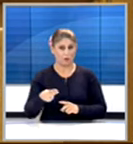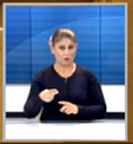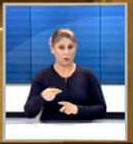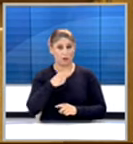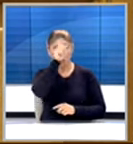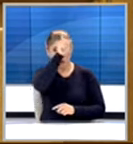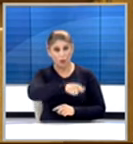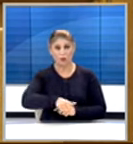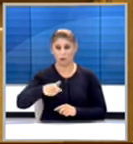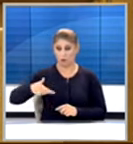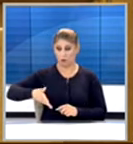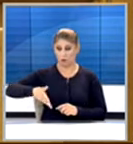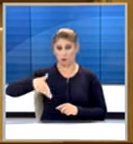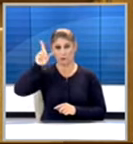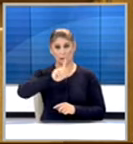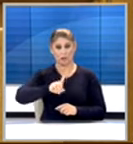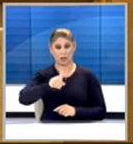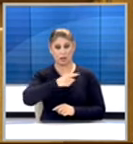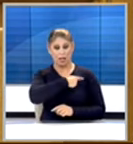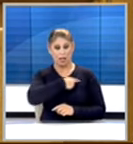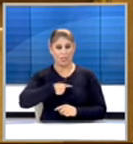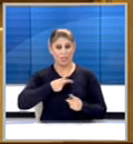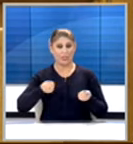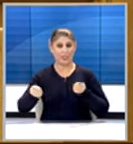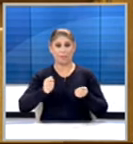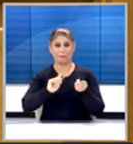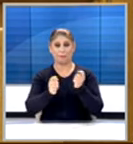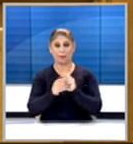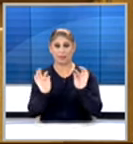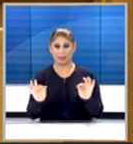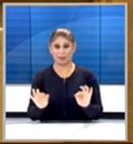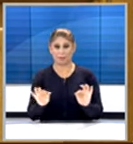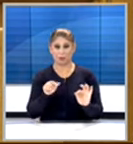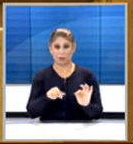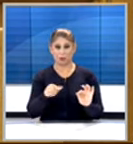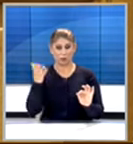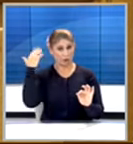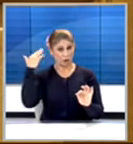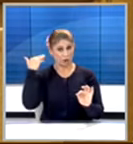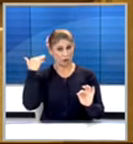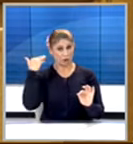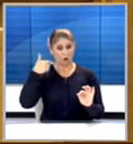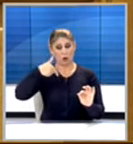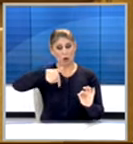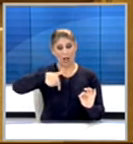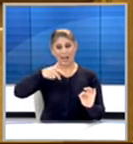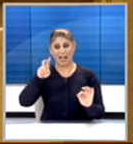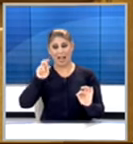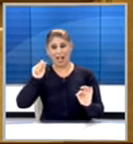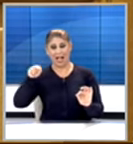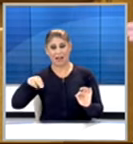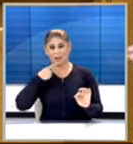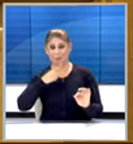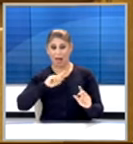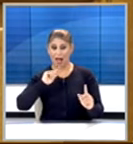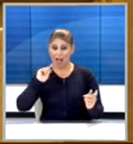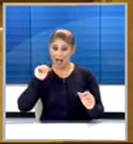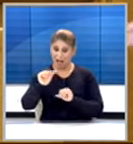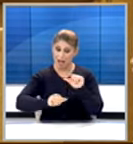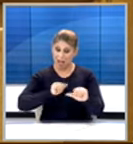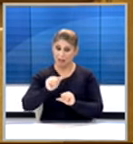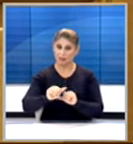κυριάκος μητσοτάκης ήτανε υπουργός διοικητικής μεταρρύθμισης προσέξτε και τότε ο ιωάννες χν αρμόδιος επίτροπος έλεγε ότι αλλάξτε ρώτα